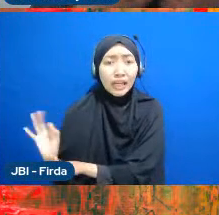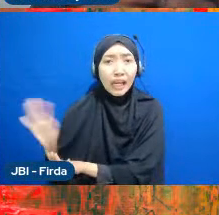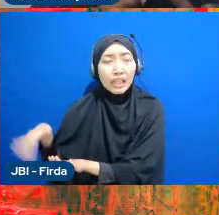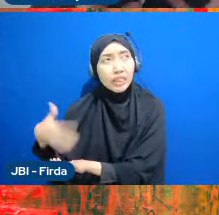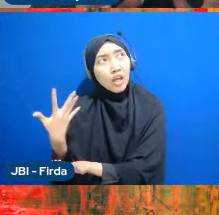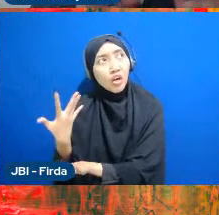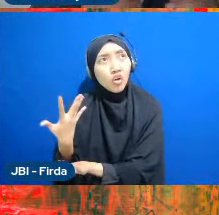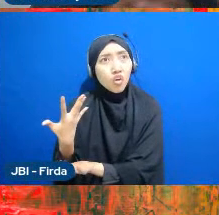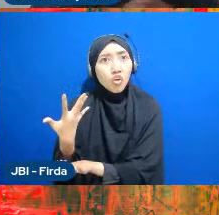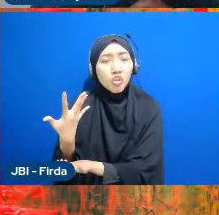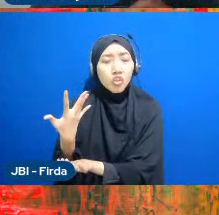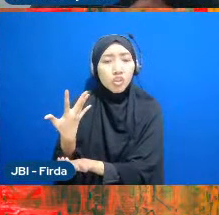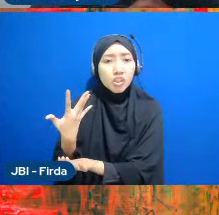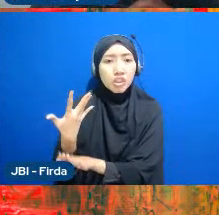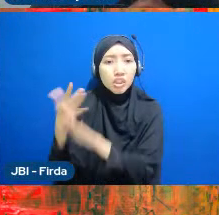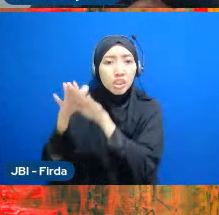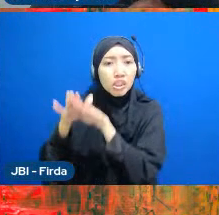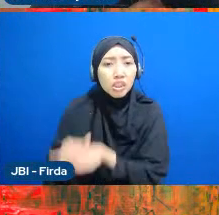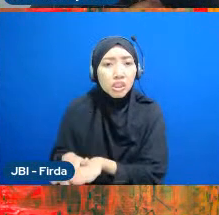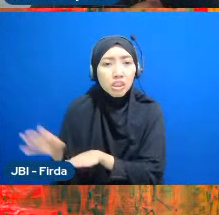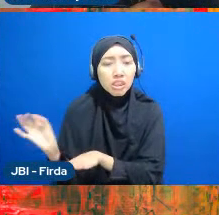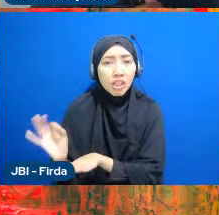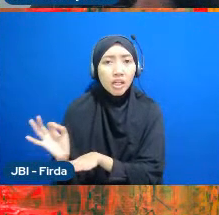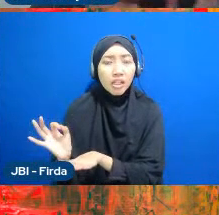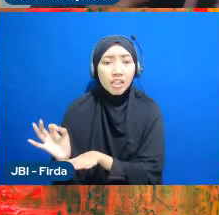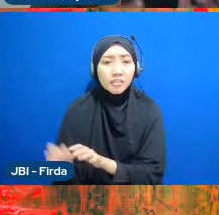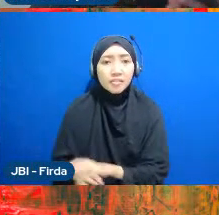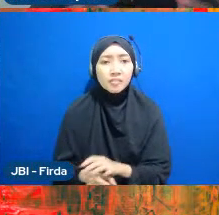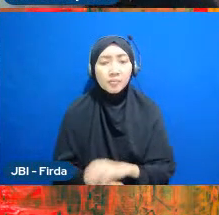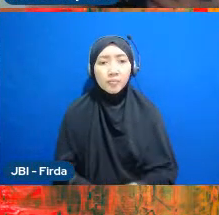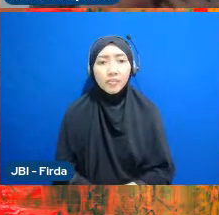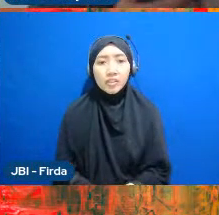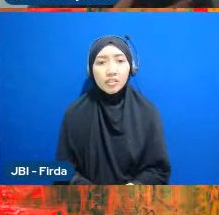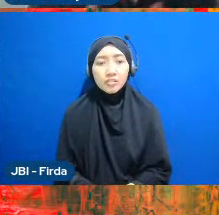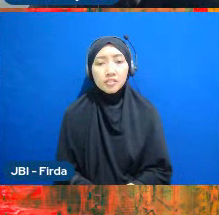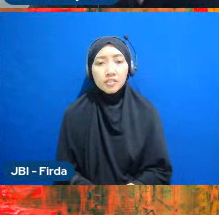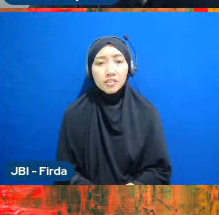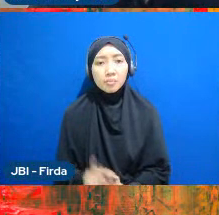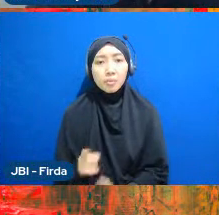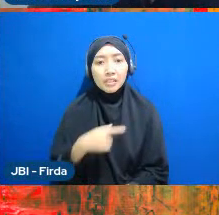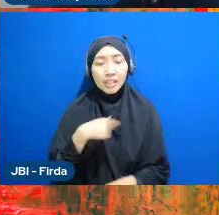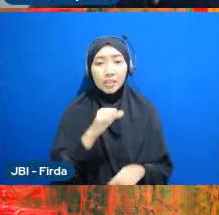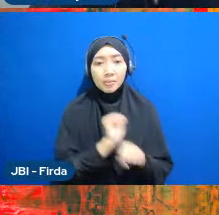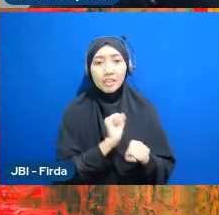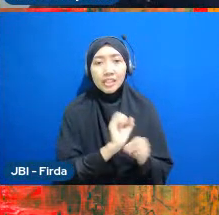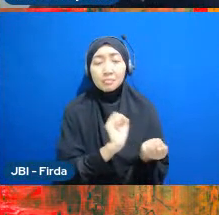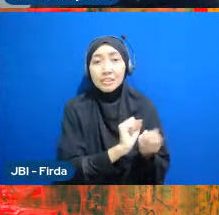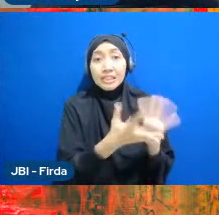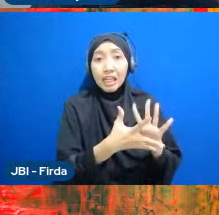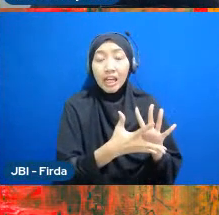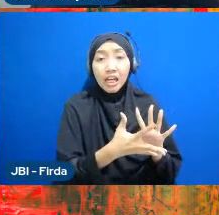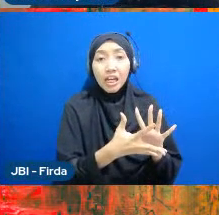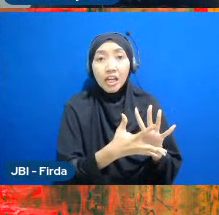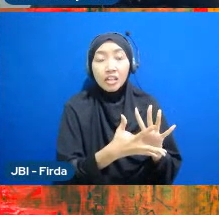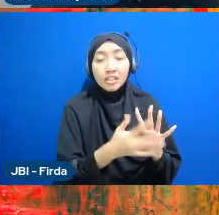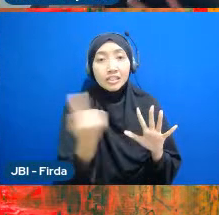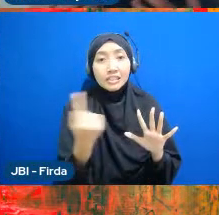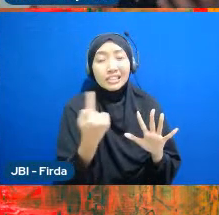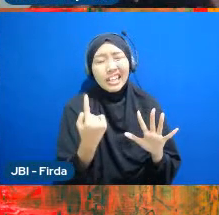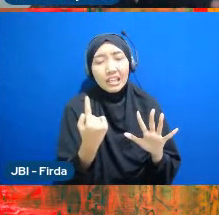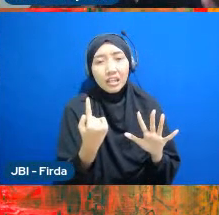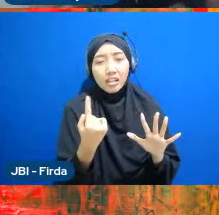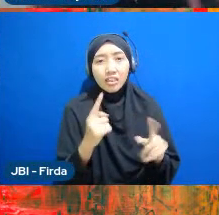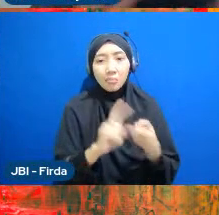di denial gitu ya. Misalnya ini saya karena saya bekerja di bencana, itu sering banget tuh kejadian.